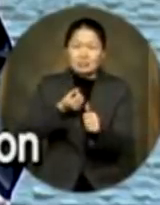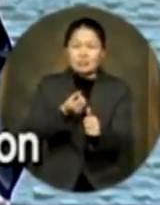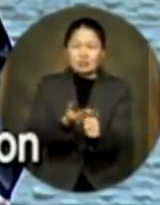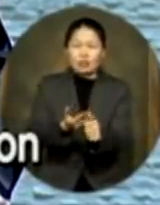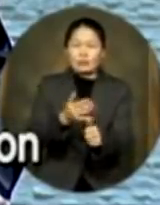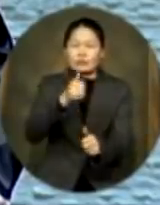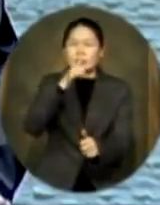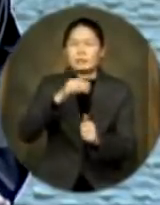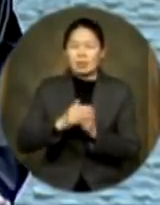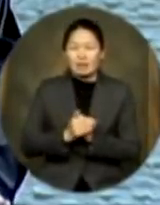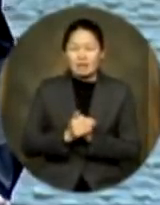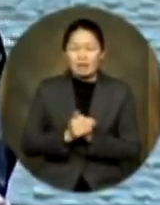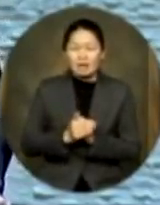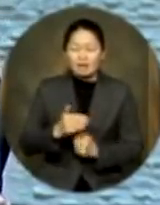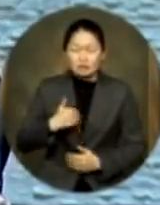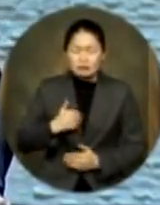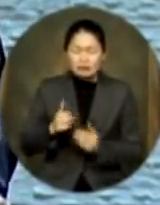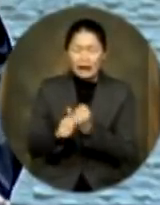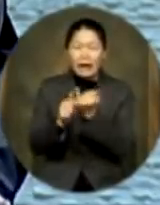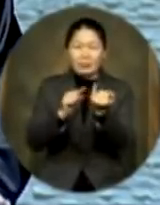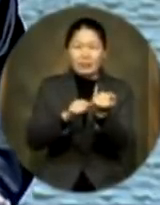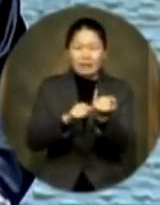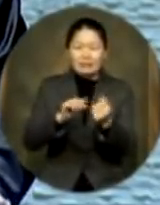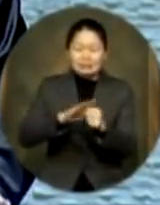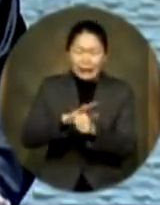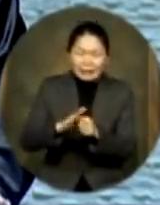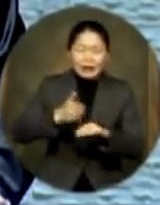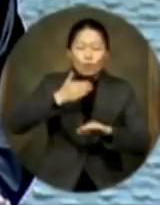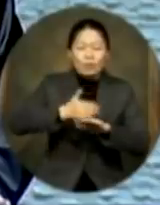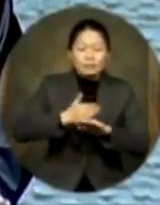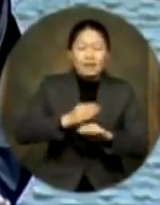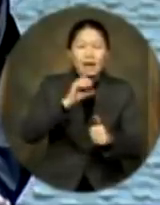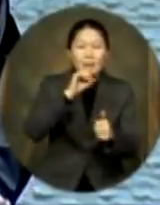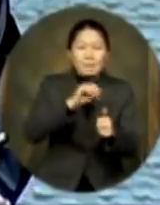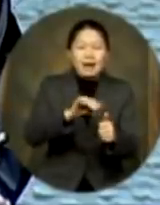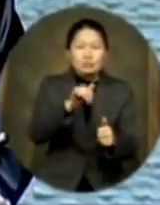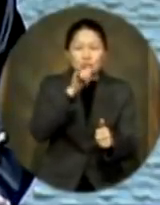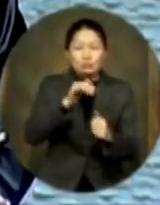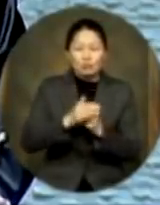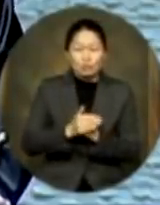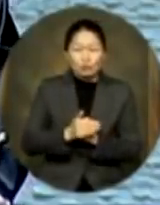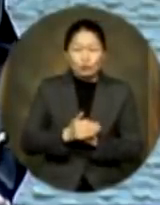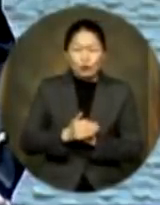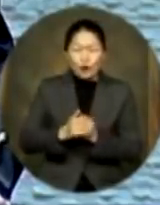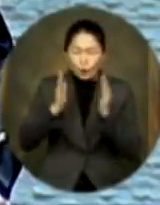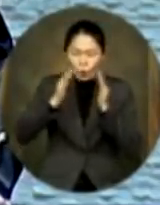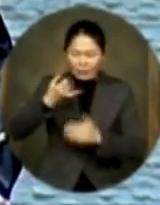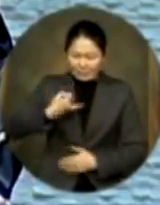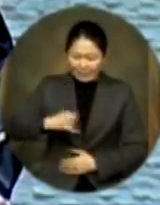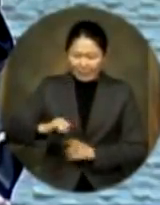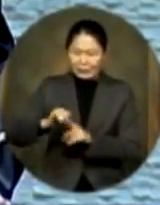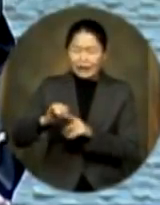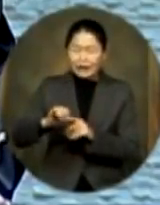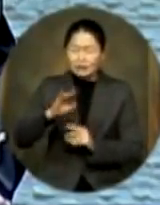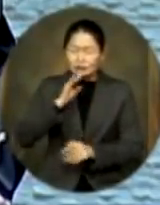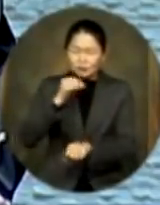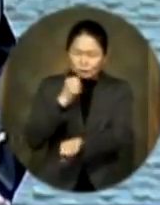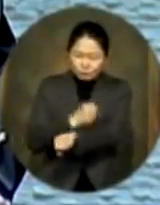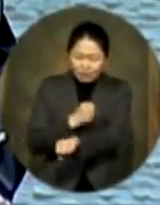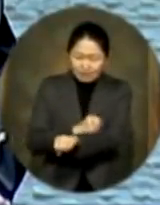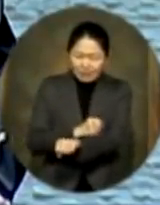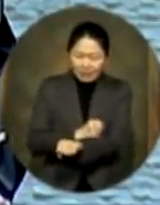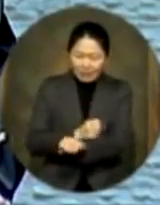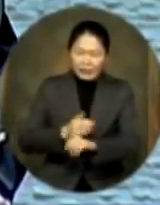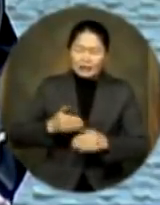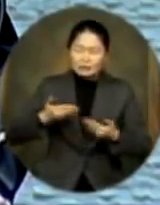있습니다 나는 아내에게 사랑한다 고맙다 이야기할 수 있고 공부하는 딸에게 애쓴다 천천히 쉬면서